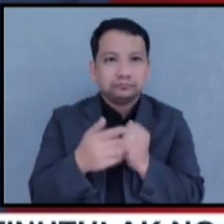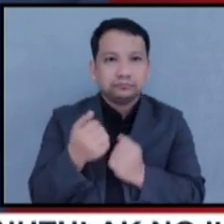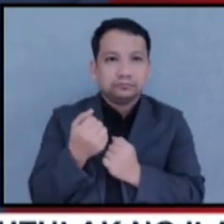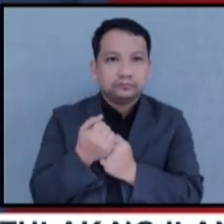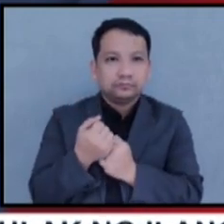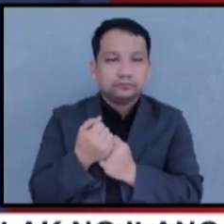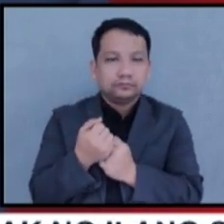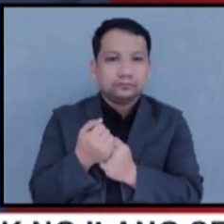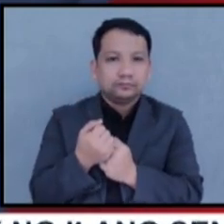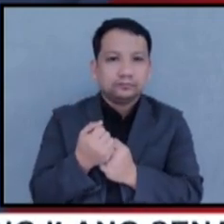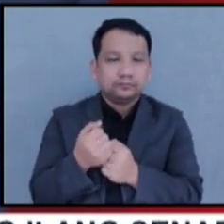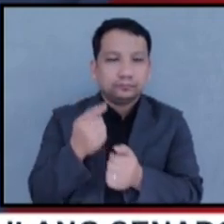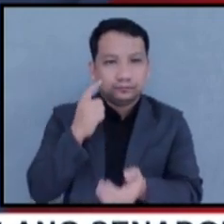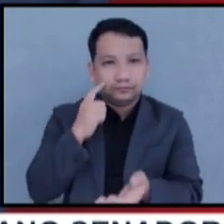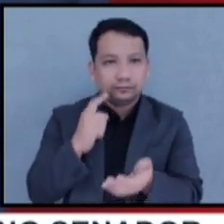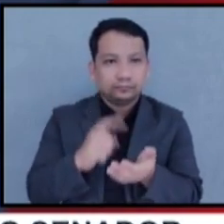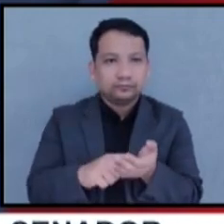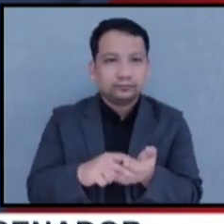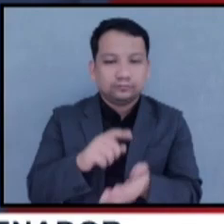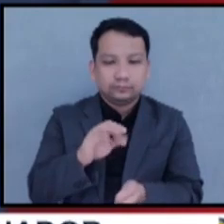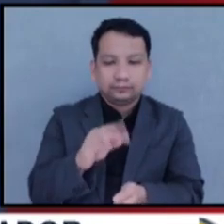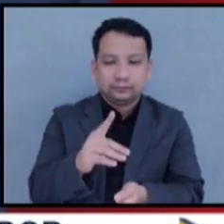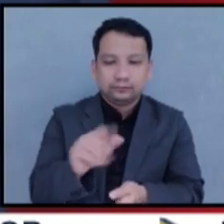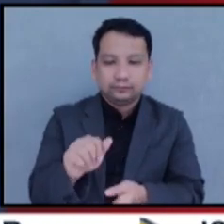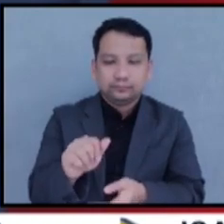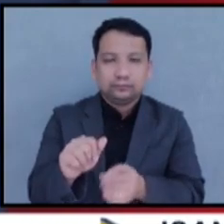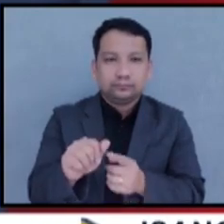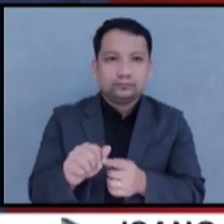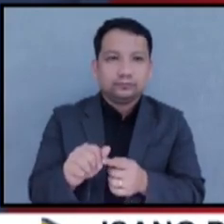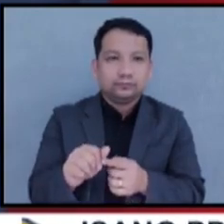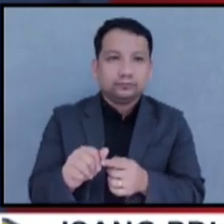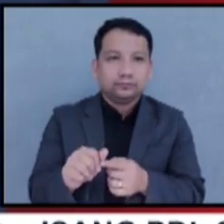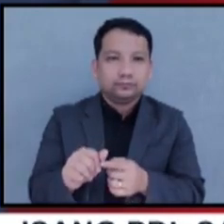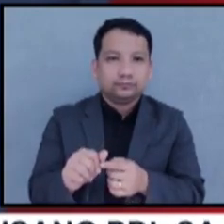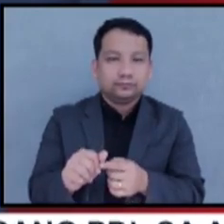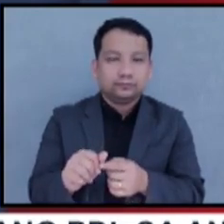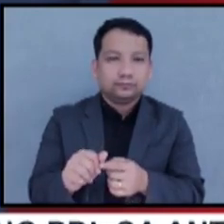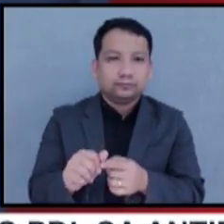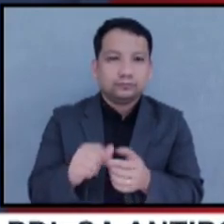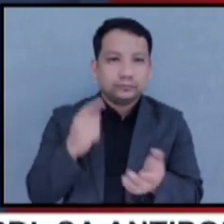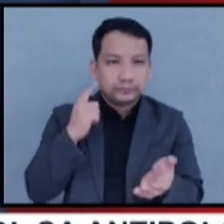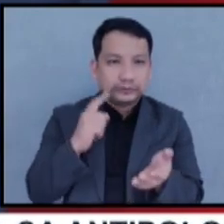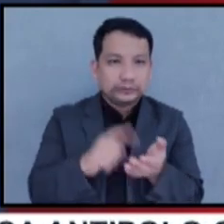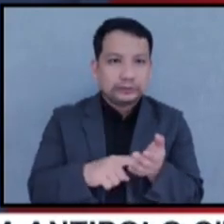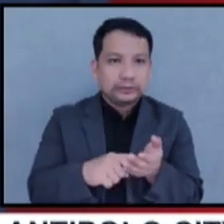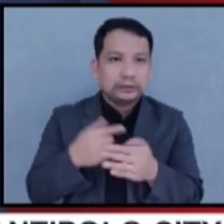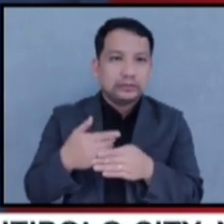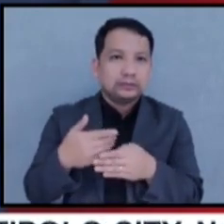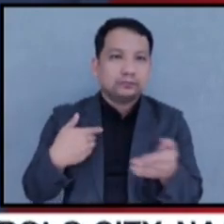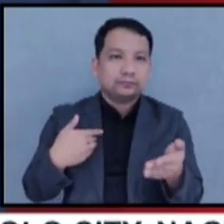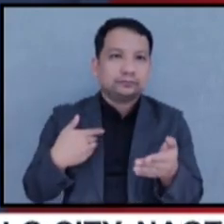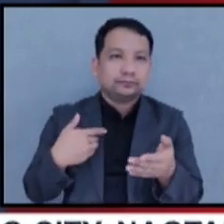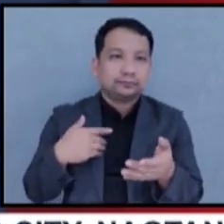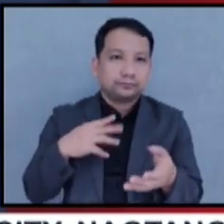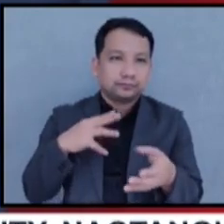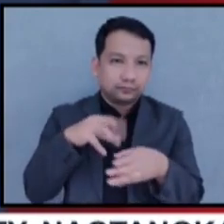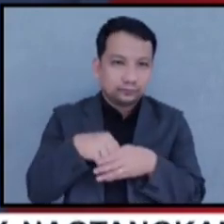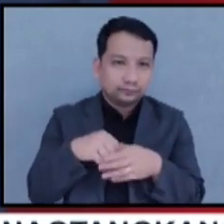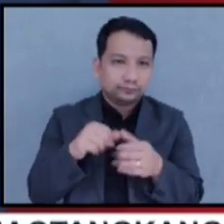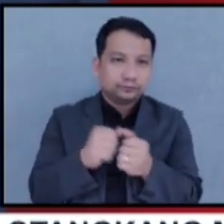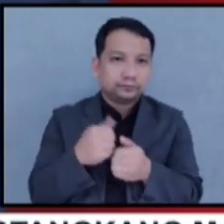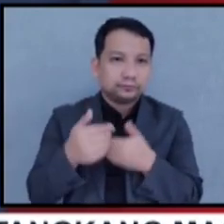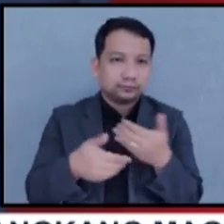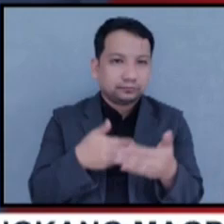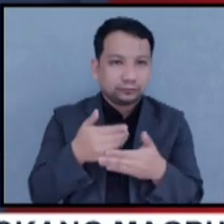sa pag-register po sa FDA, yung Food Drug Administration, dahil kailangan po bago sila masali